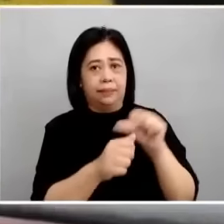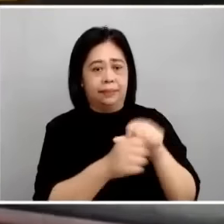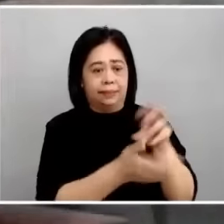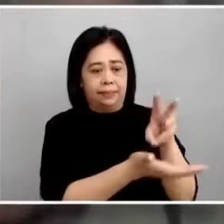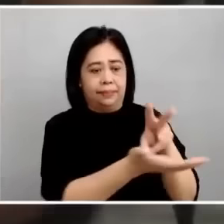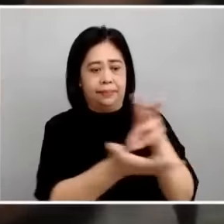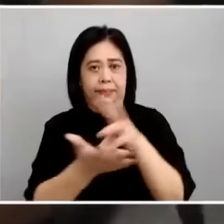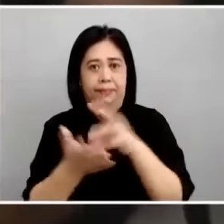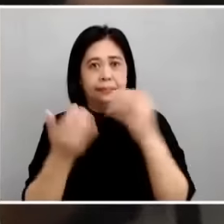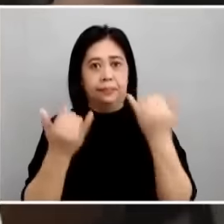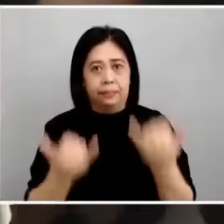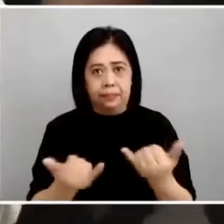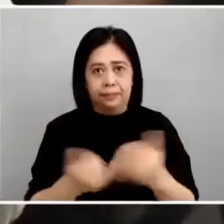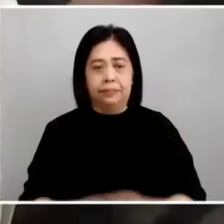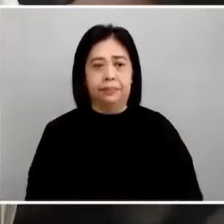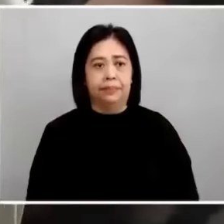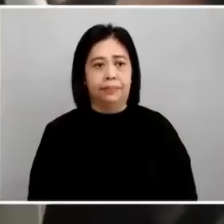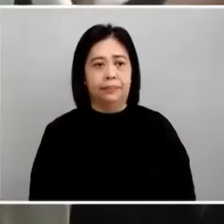ngayon.